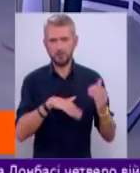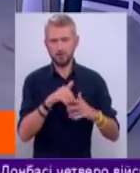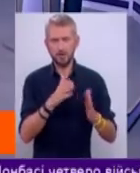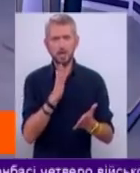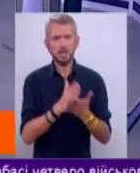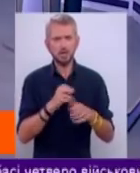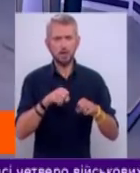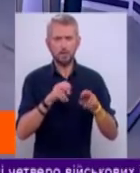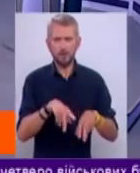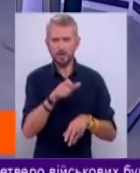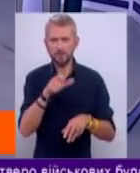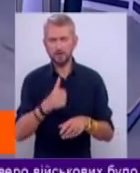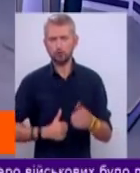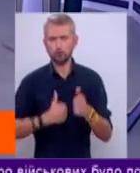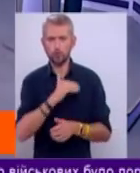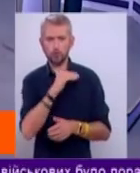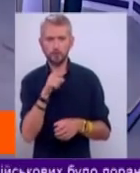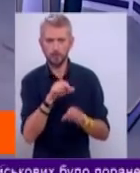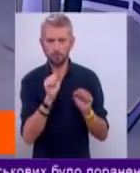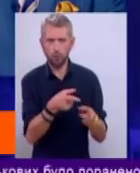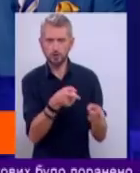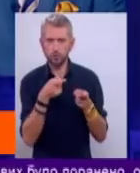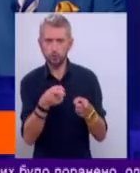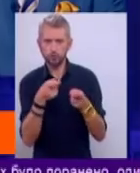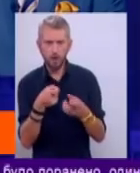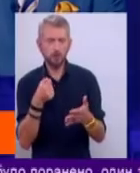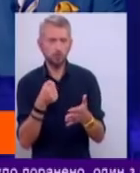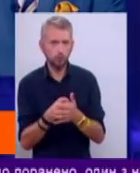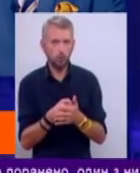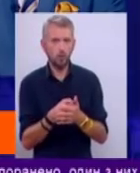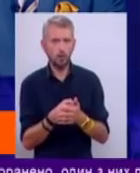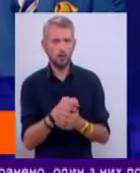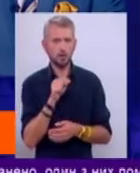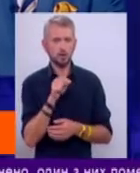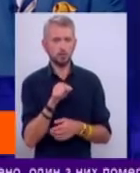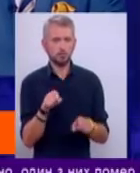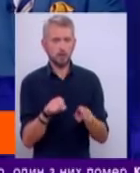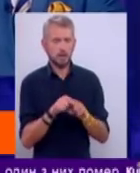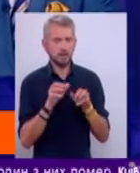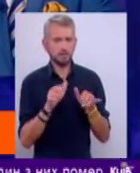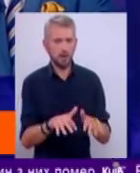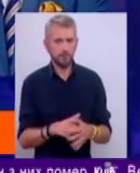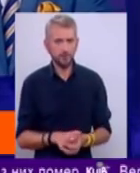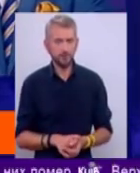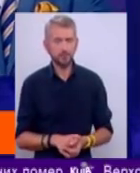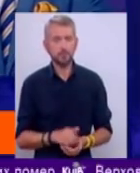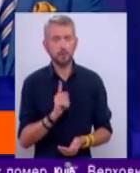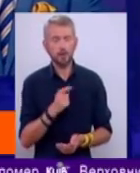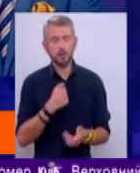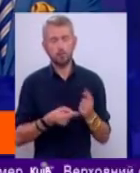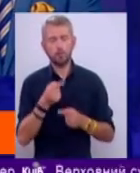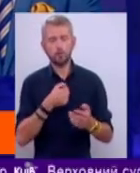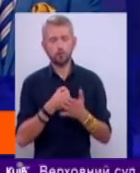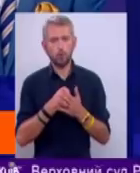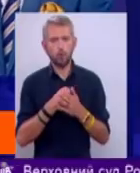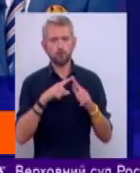фахівці достойного рівня, яких можна долучати до даних таких справ. Але ж таки повернуся до